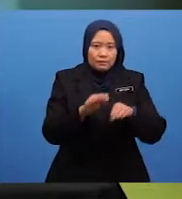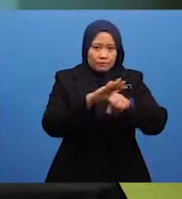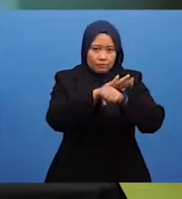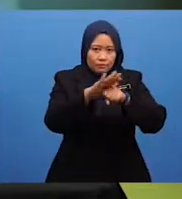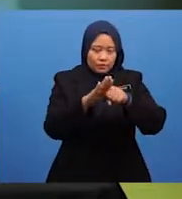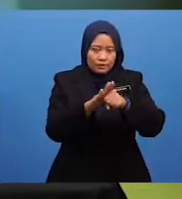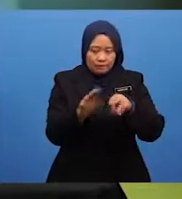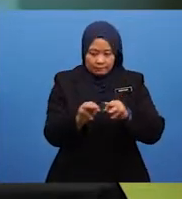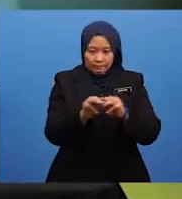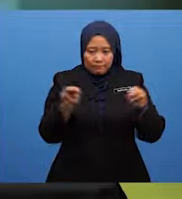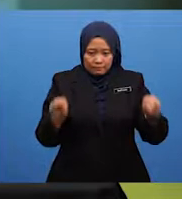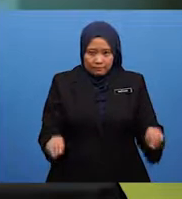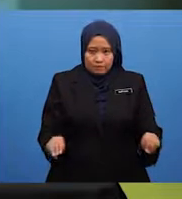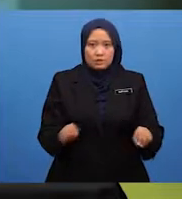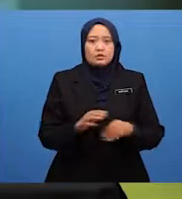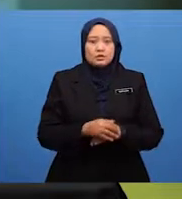meja.